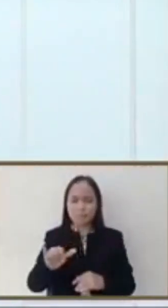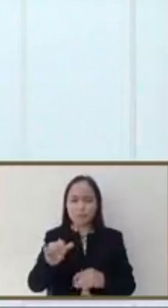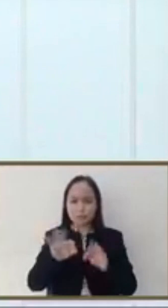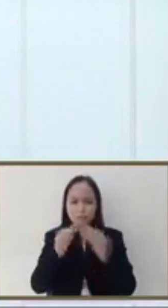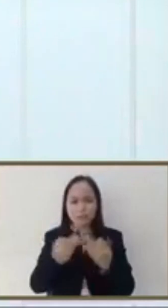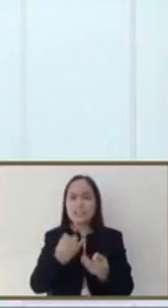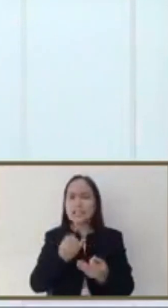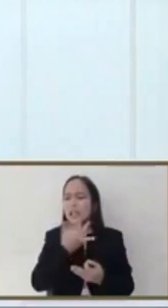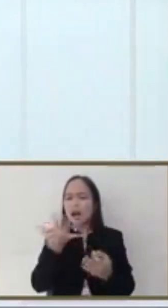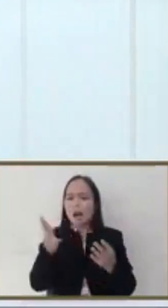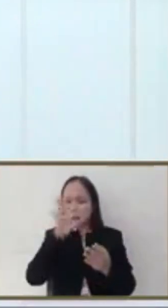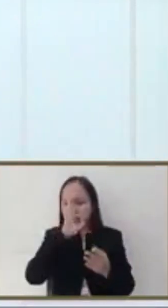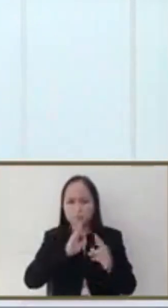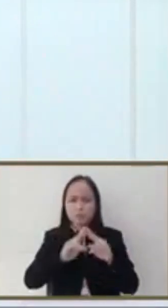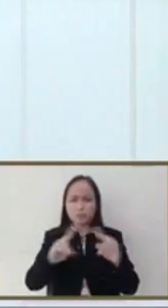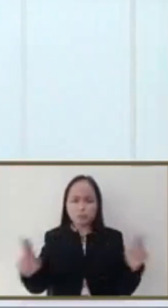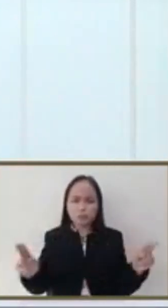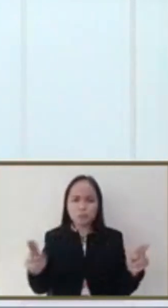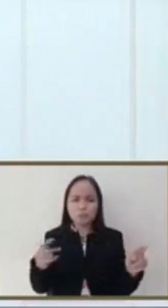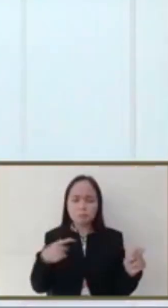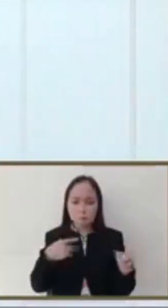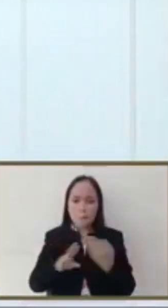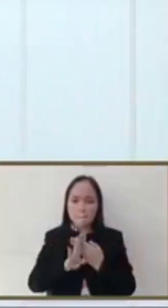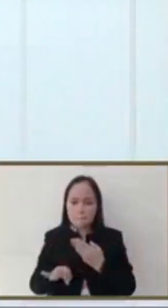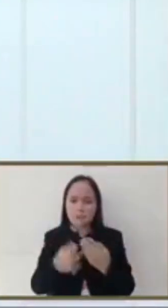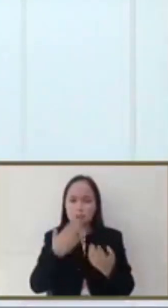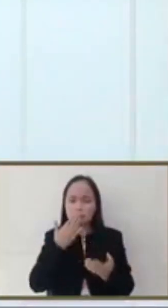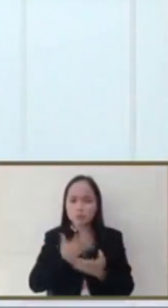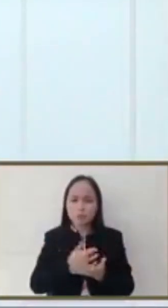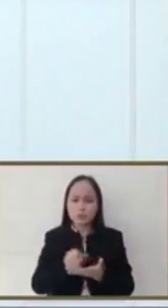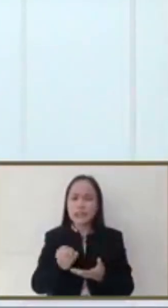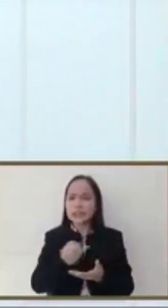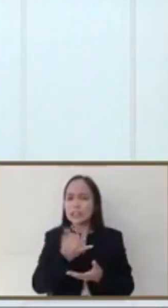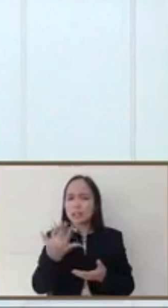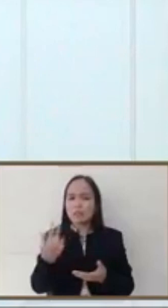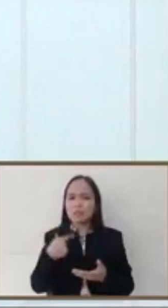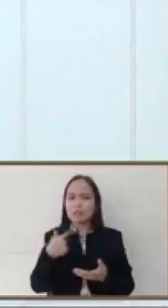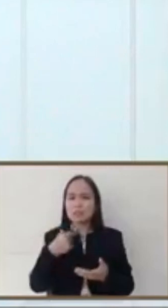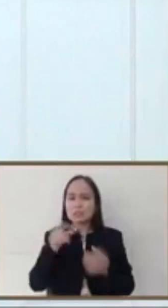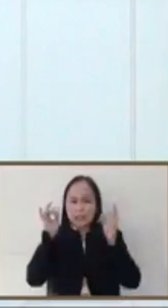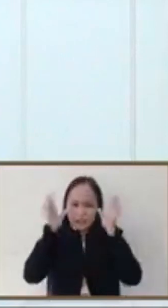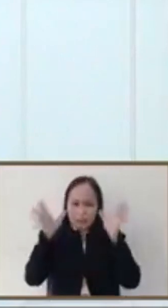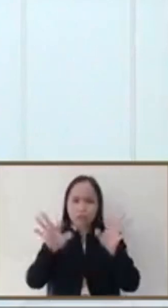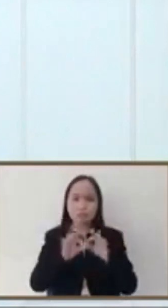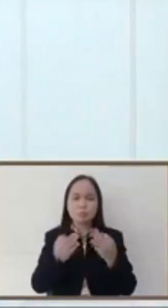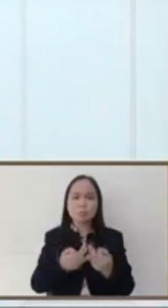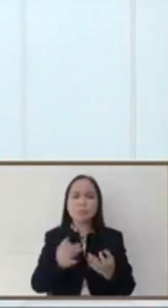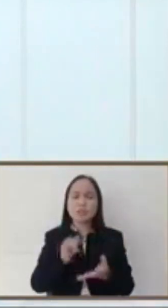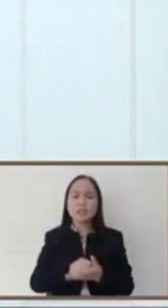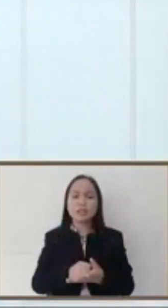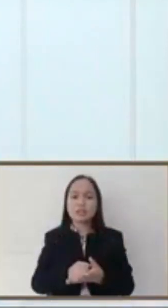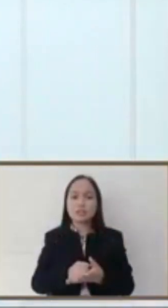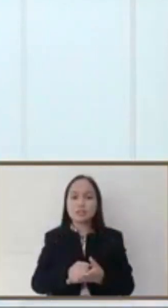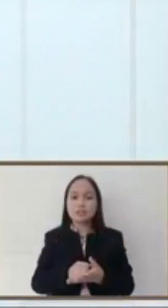homes ang muling matatay at may babalik ang kanilang pagsasama. At ilan yung mga nanganganib na pamilya na mawasak na ang muling maayos